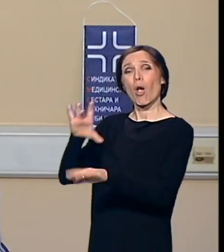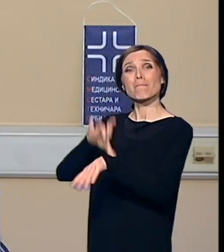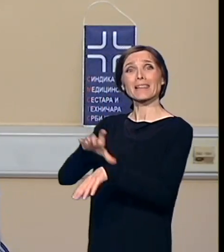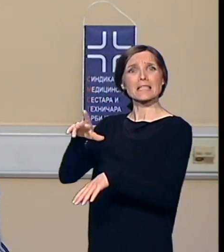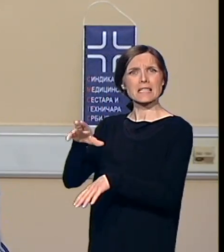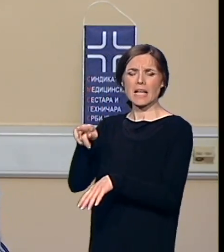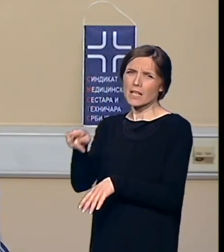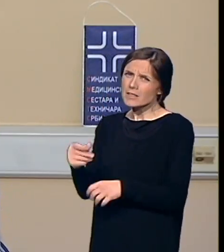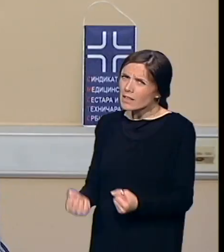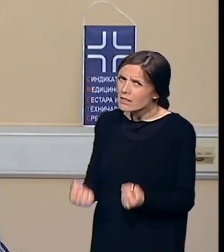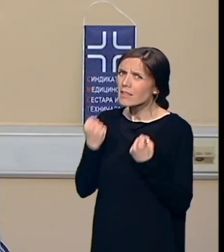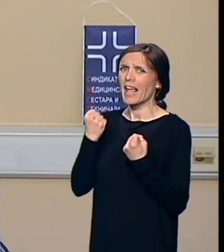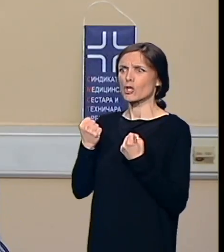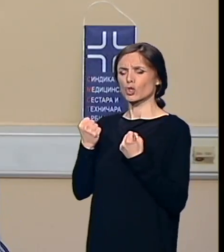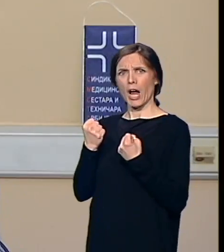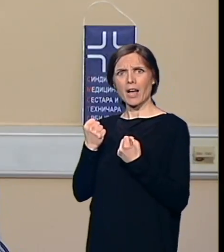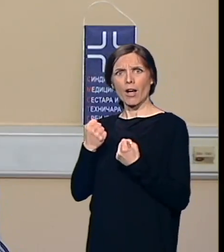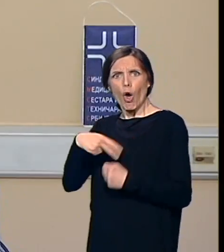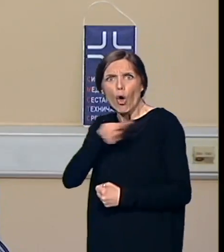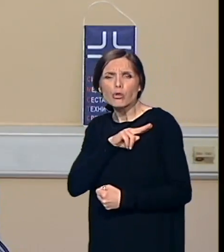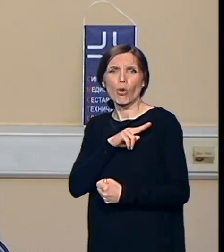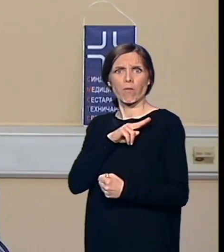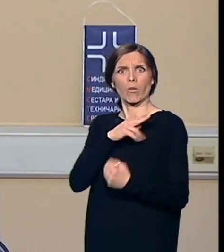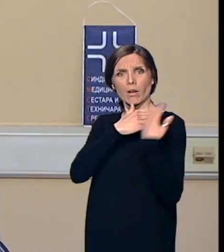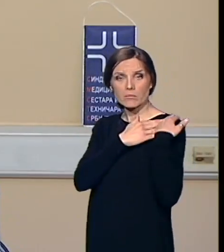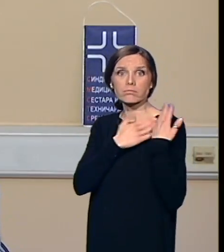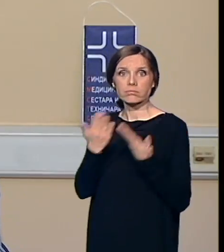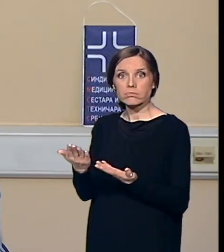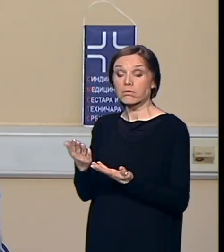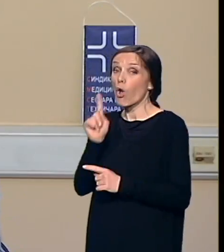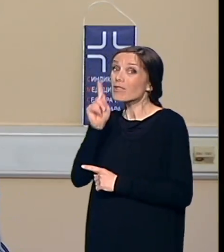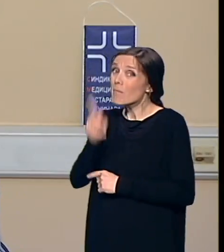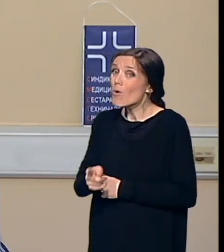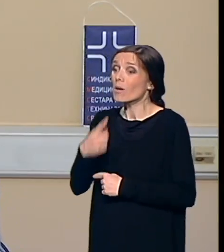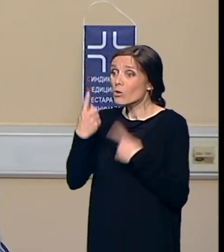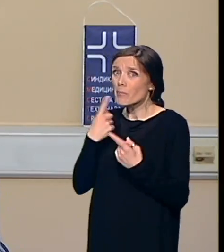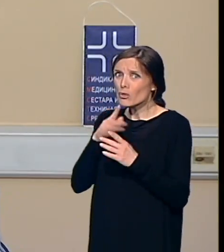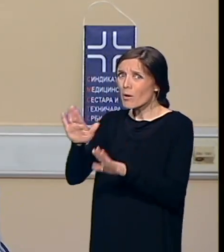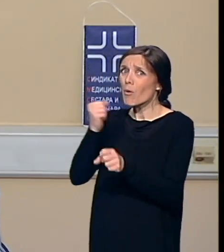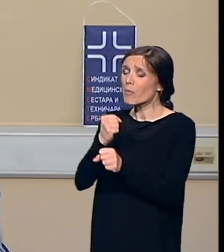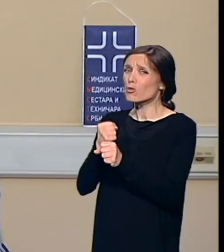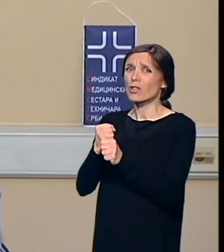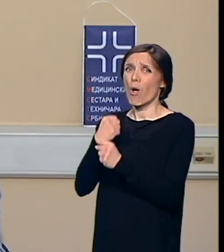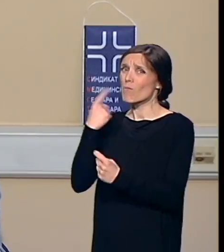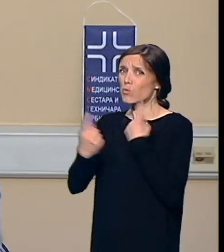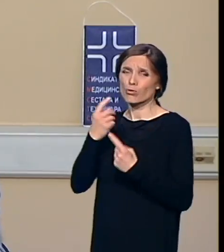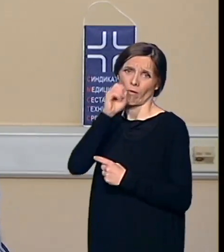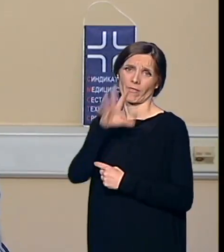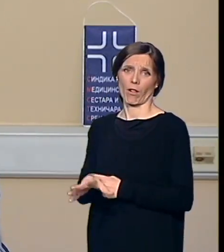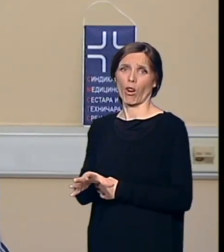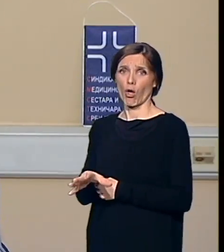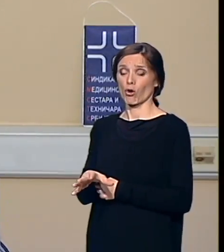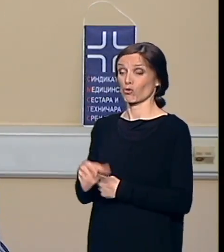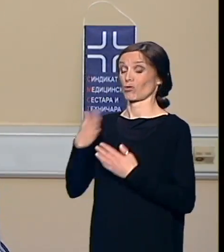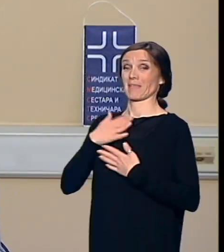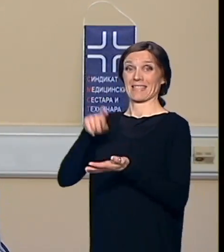težak, složen, odgovoran, onda vi morate da u prvom redu da pričate o tim lošim uslovima. Dakle, mi smo u ovom trenutku veza